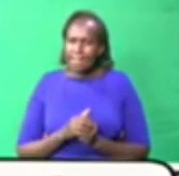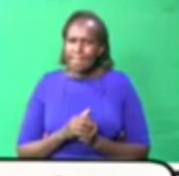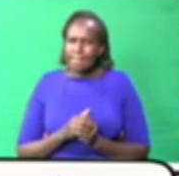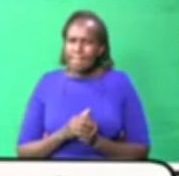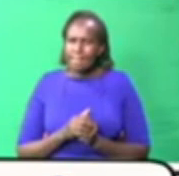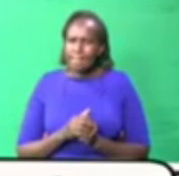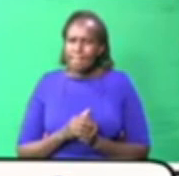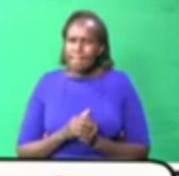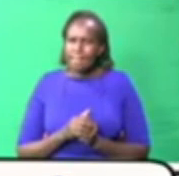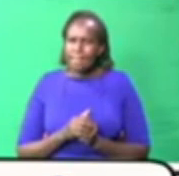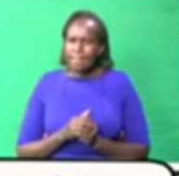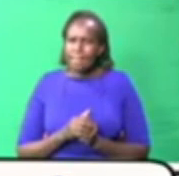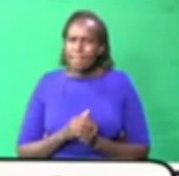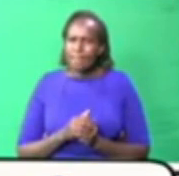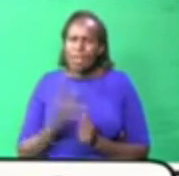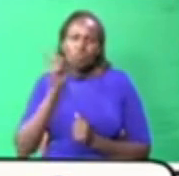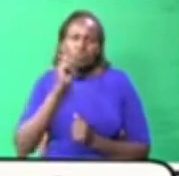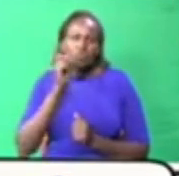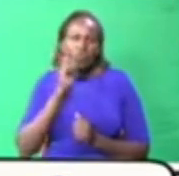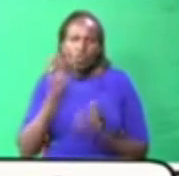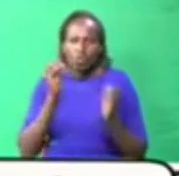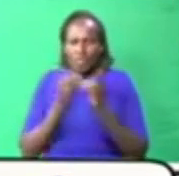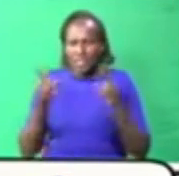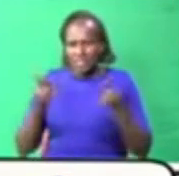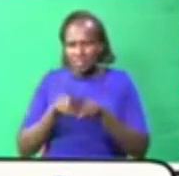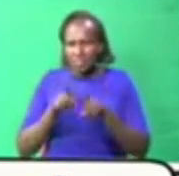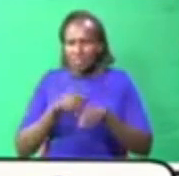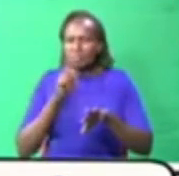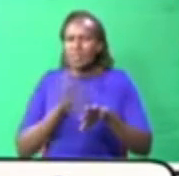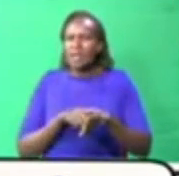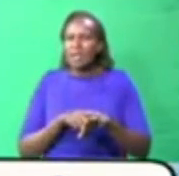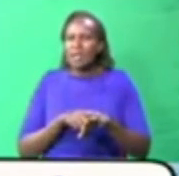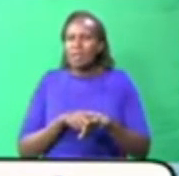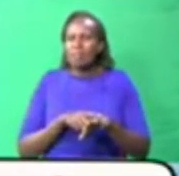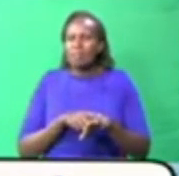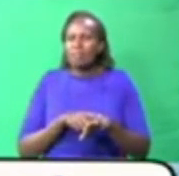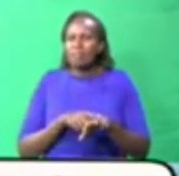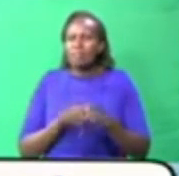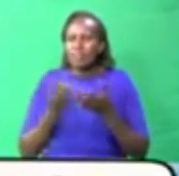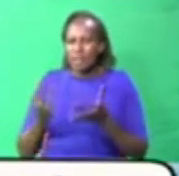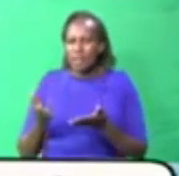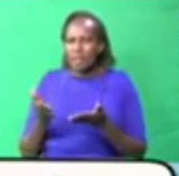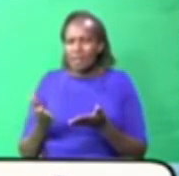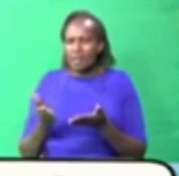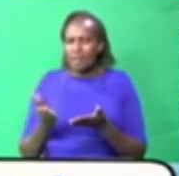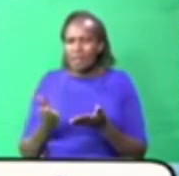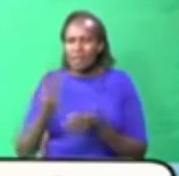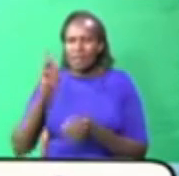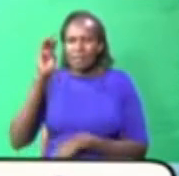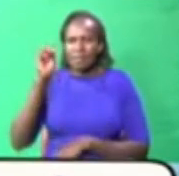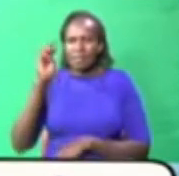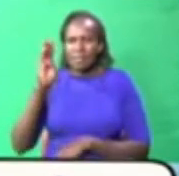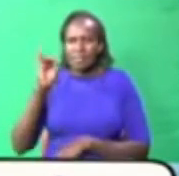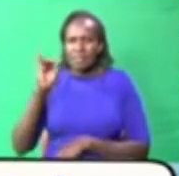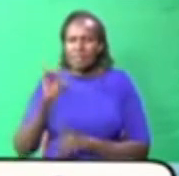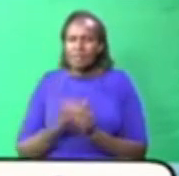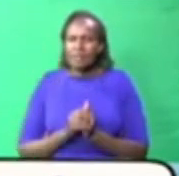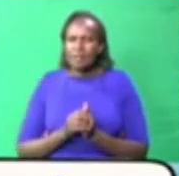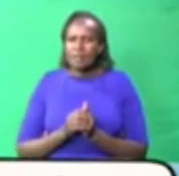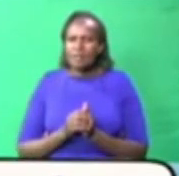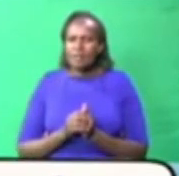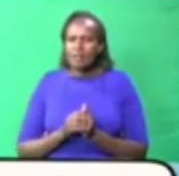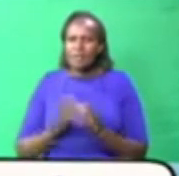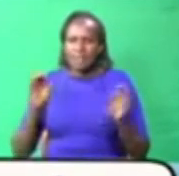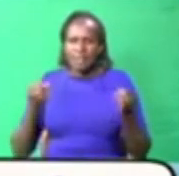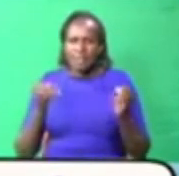Mato kutana kesho masaa kama haya hapa kwenye idhaa hii ya MBCI Radio TV na